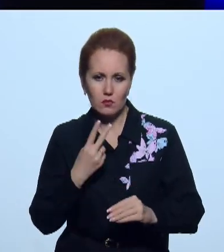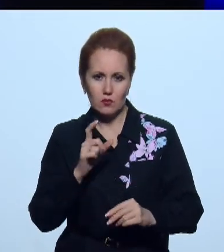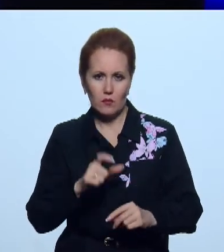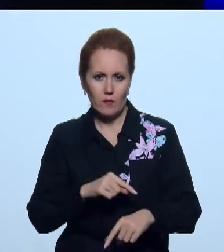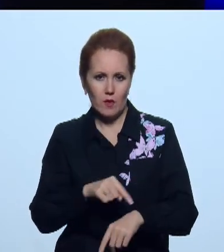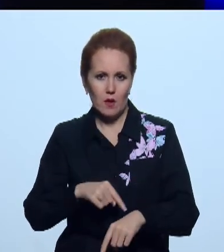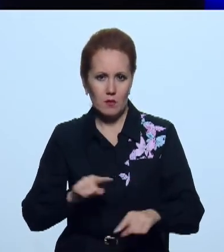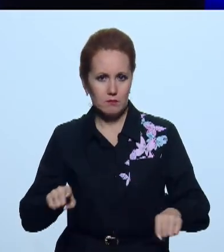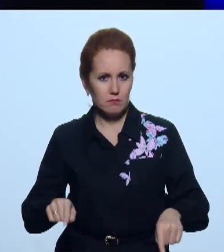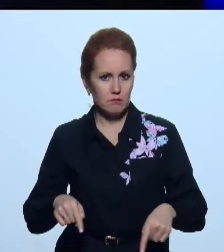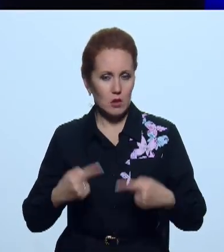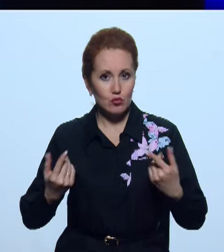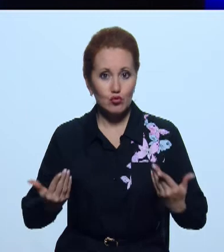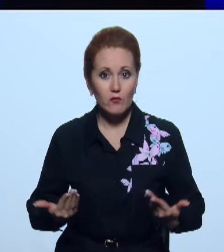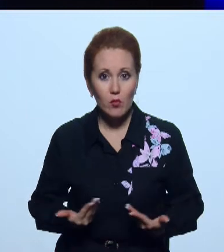живут, и